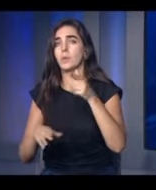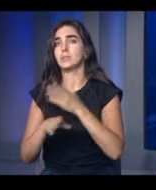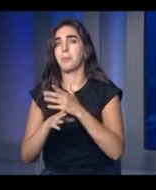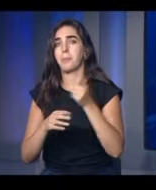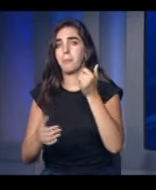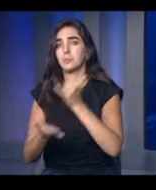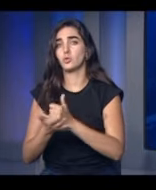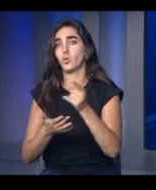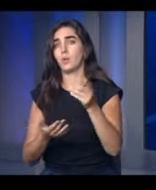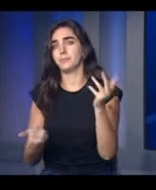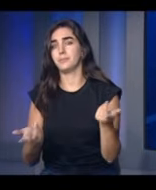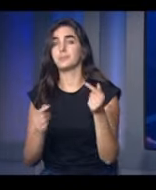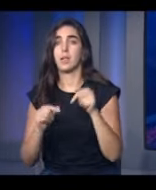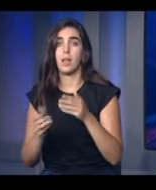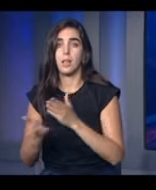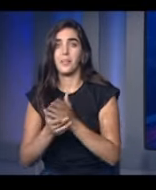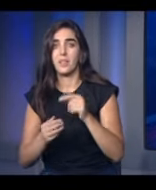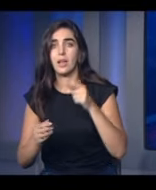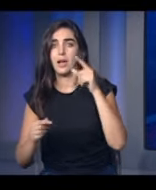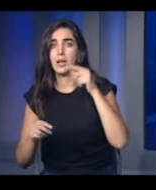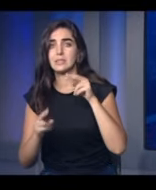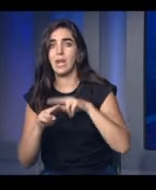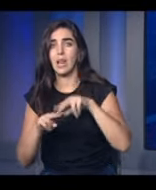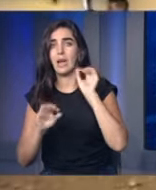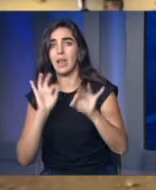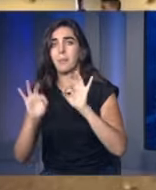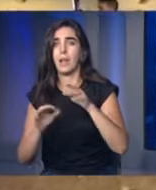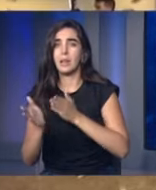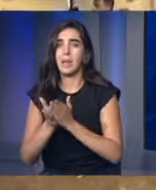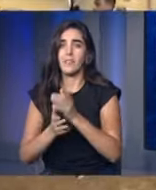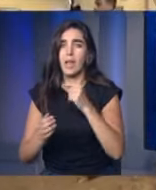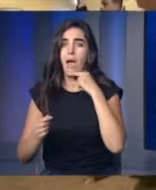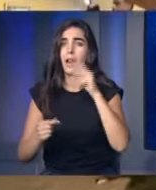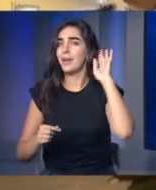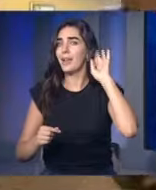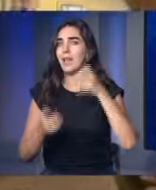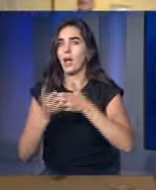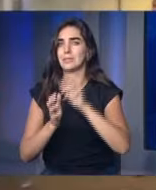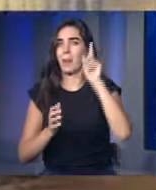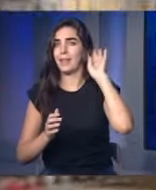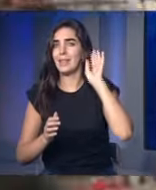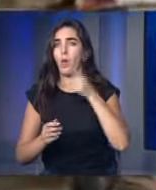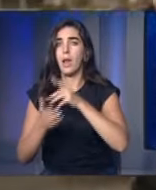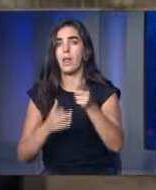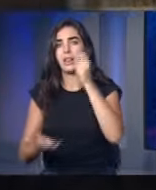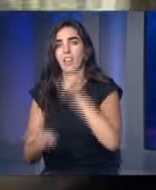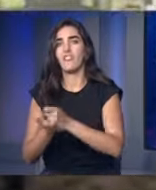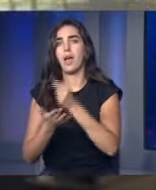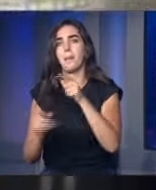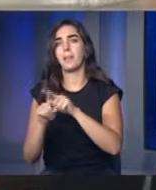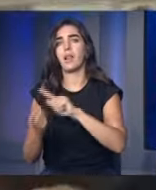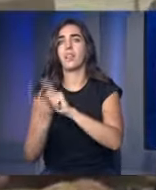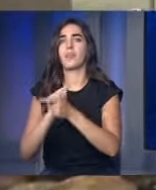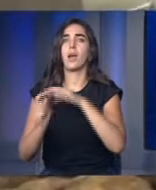وفي إطار الإصرار الإسرائيلي على الاتهامات الواهية، هول بنيامين نتنياهو بأن حزب الله سيدفع ثمنا غاليا